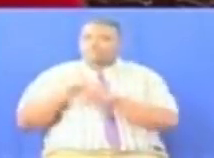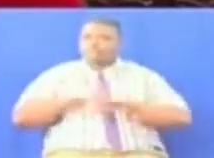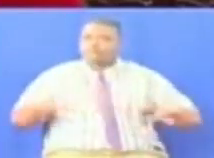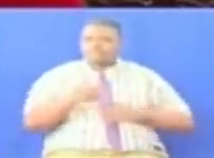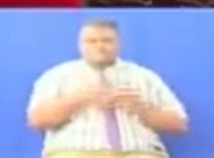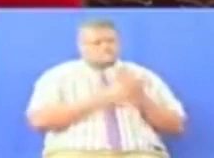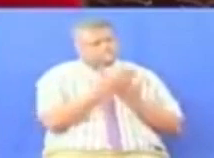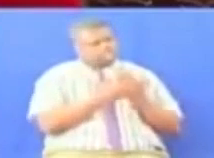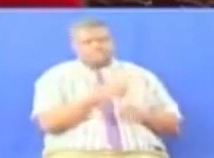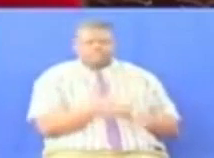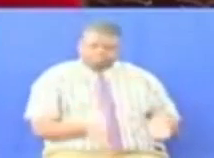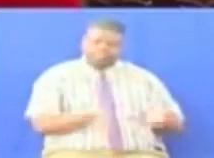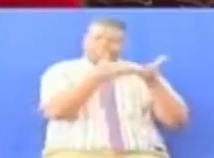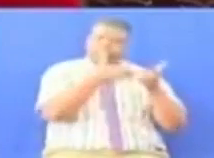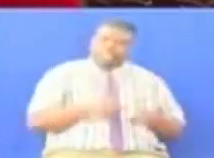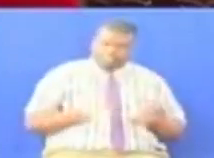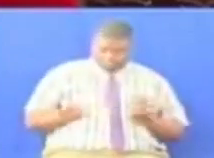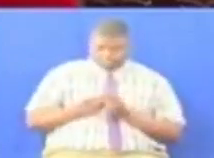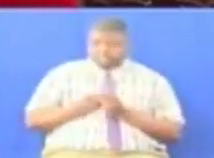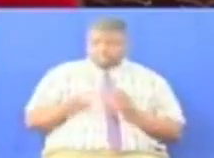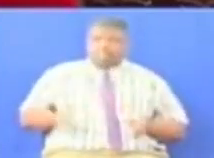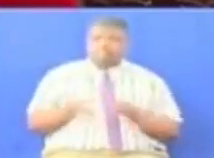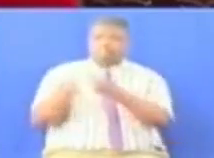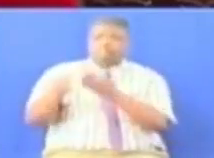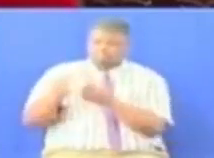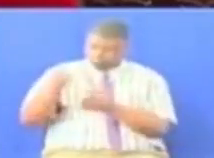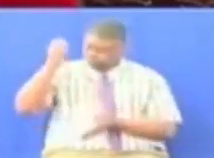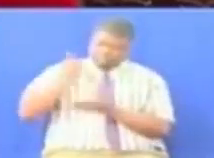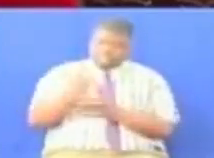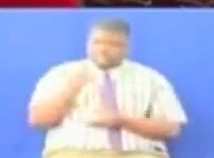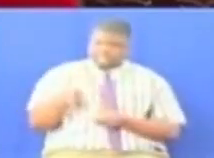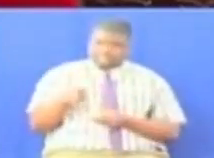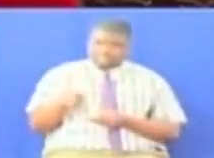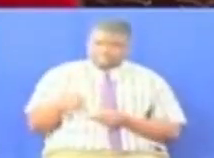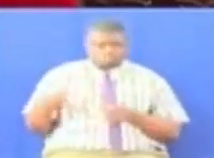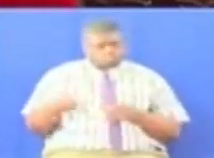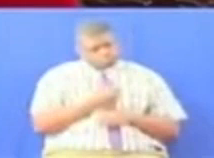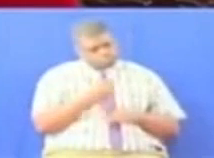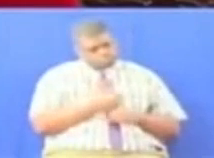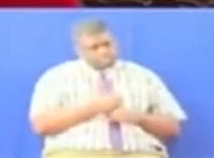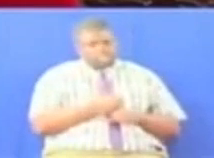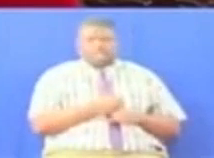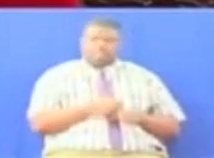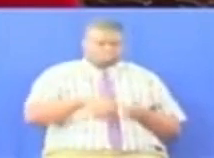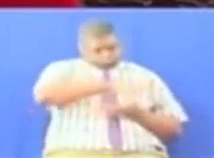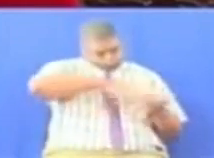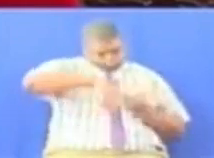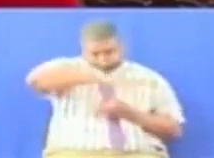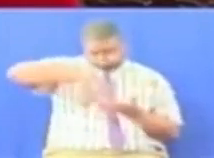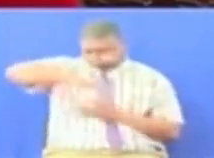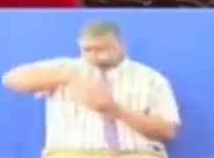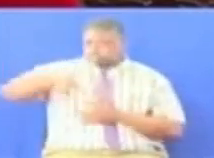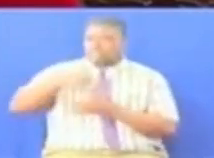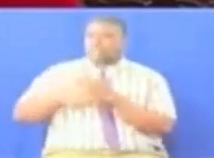nchi. Hivyo hivyo, mifumo ya haki inayolenga kuzuia watu wasitafute haki hupelekea machafuko katika nchi.